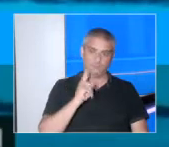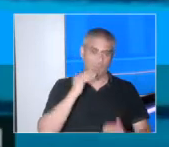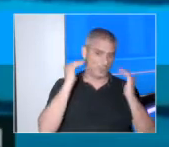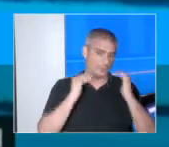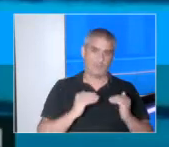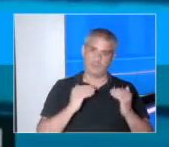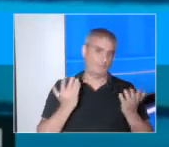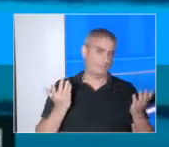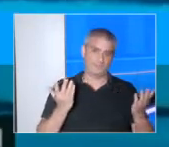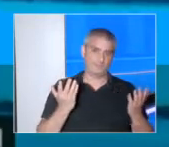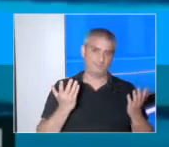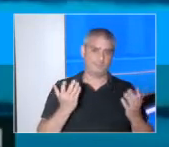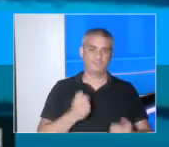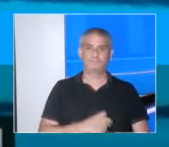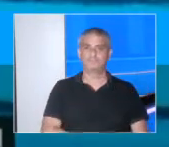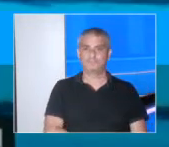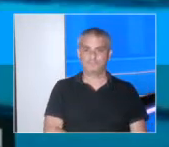מורידה מהנפישות שלו, הוא